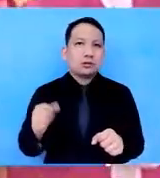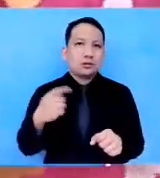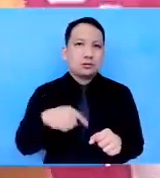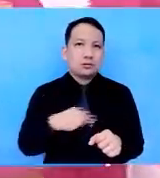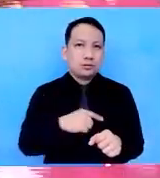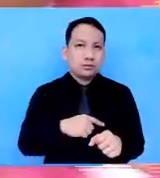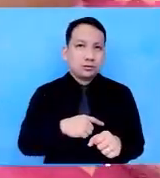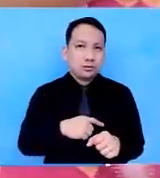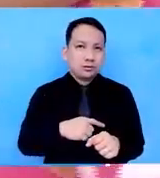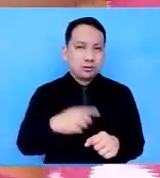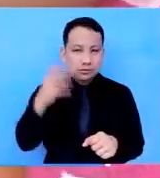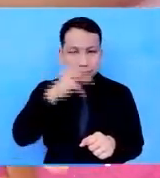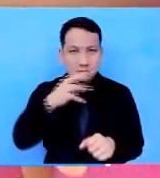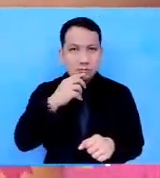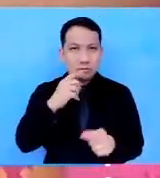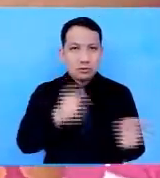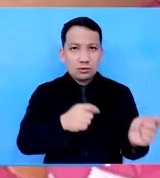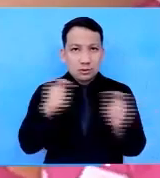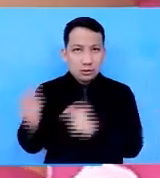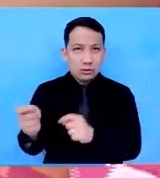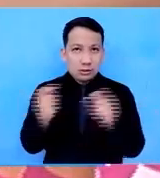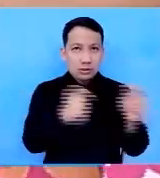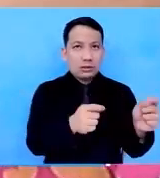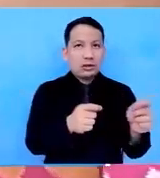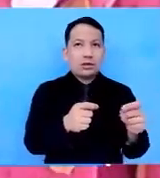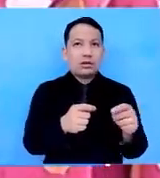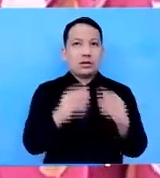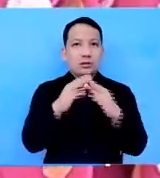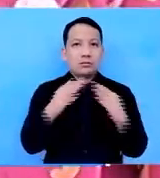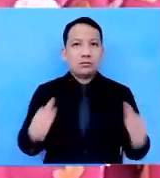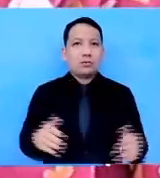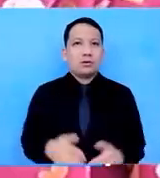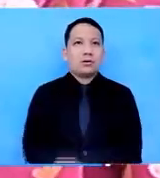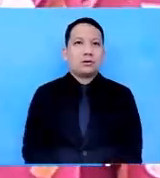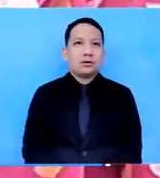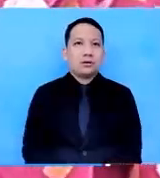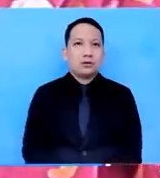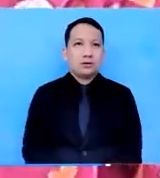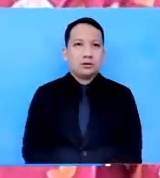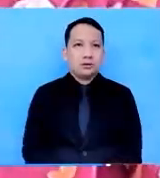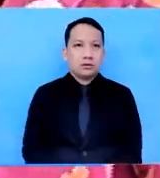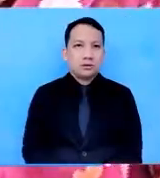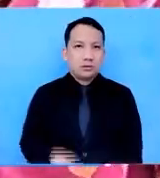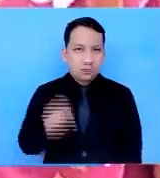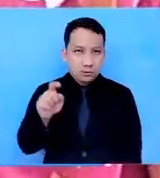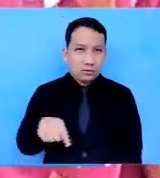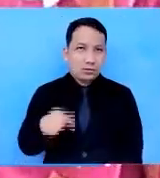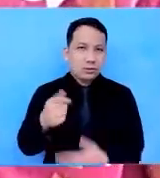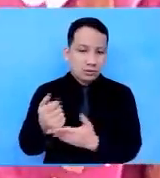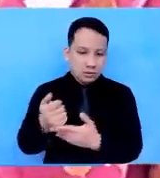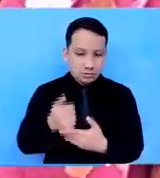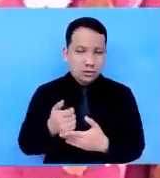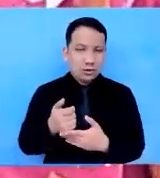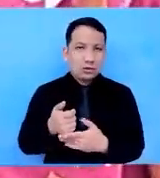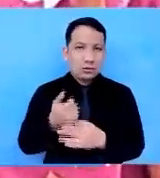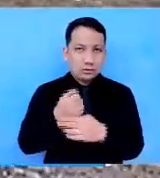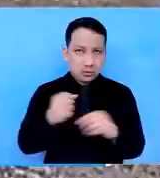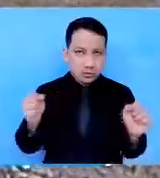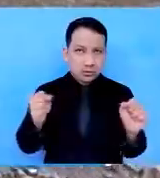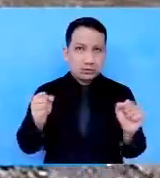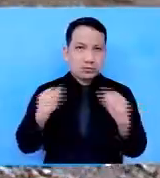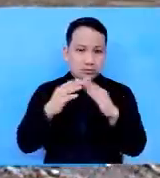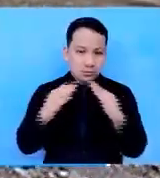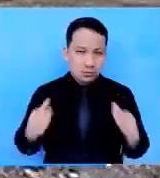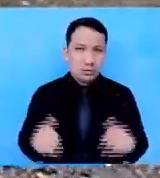ko. Palipat-lipat na lang kami ng bahay. Nung kailangan talaga namin yung ma-safe na titirahan.